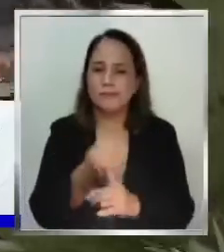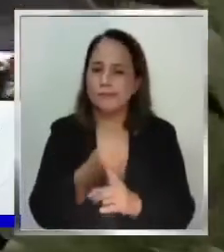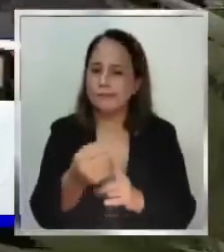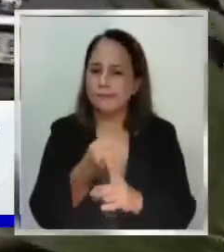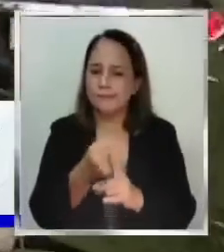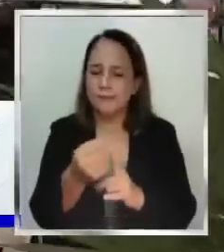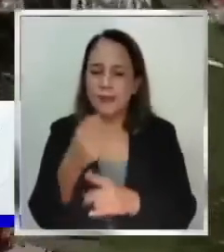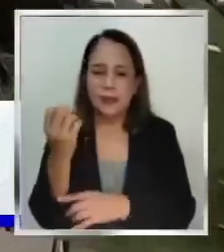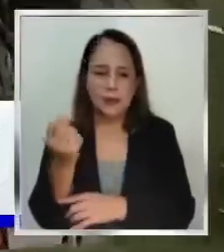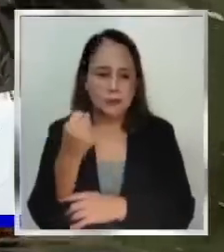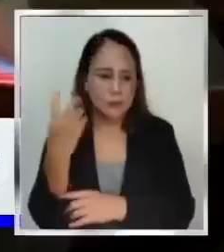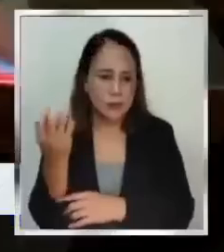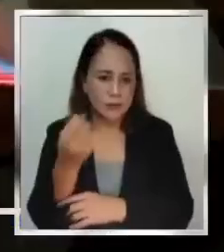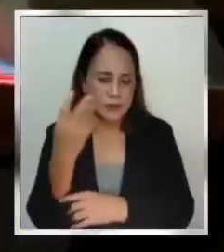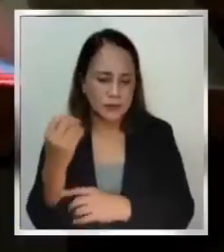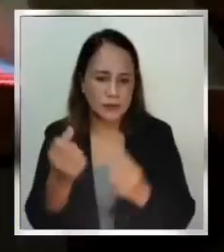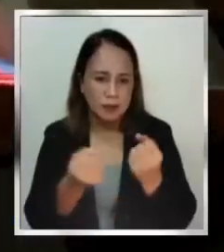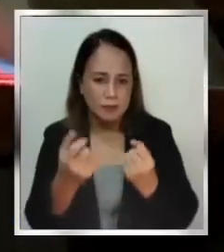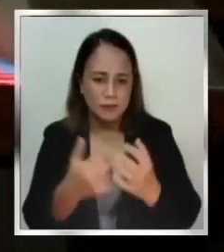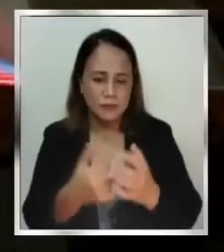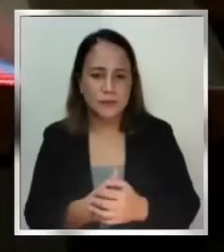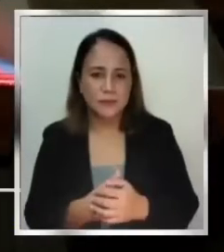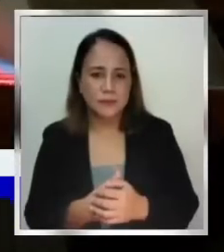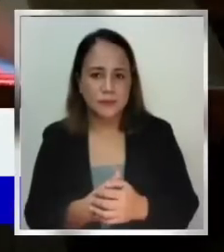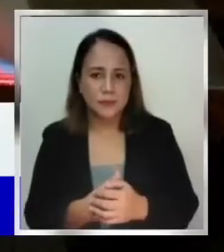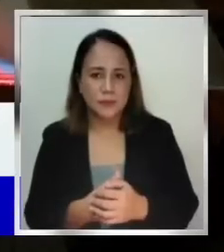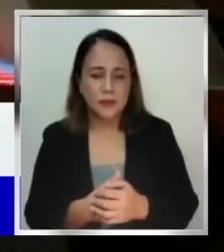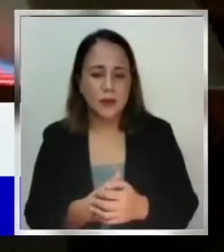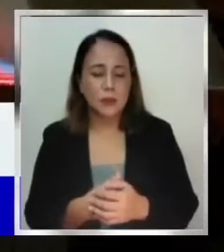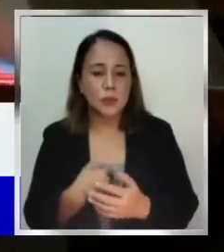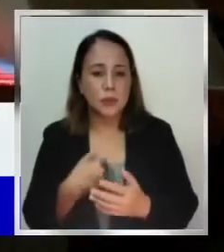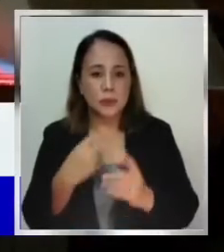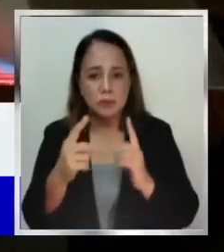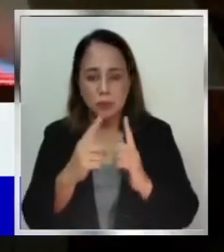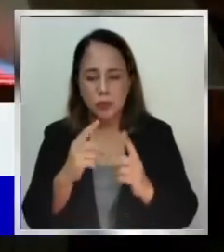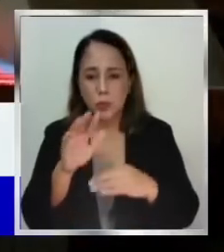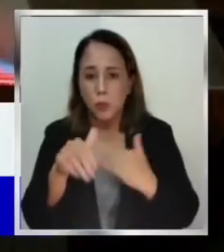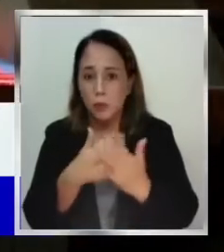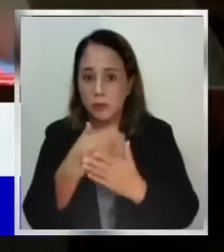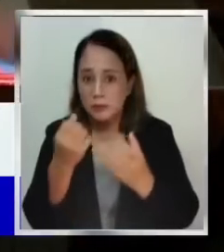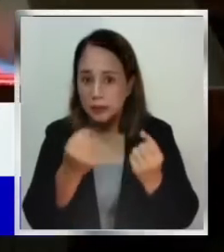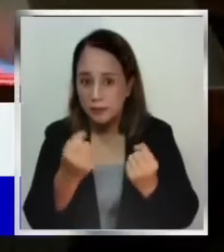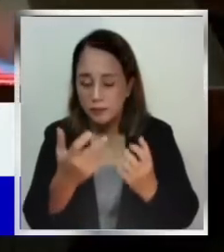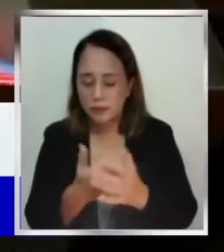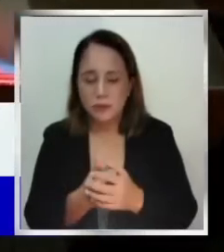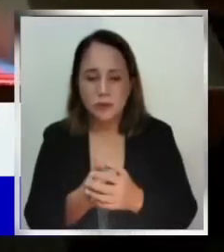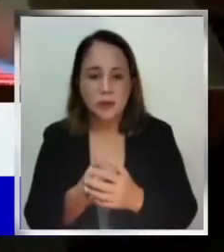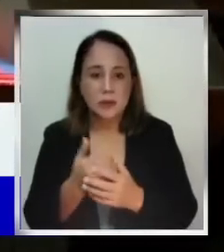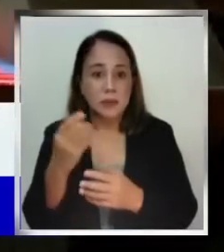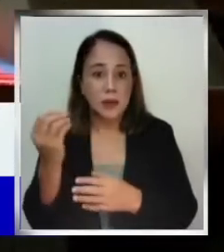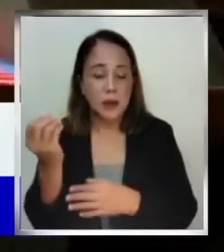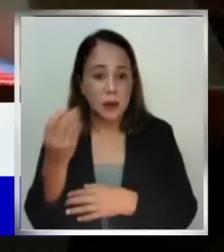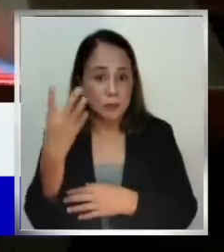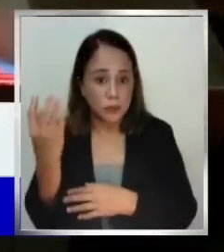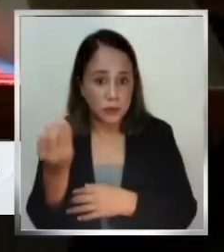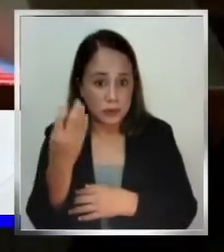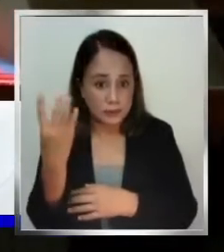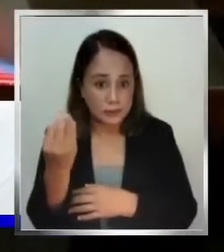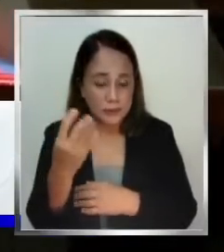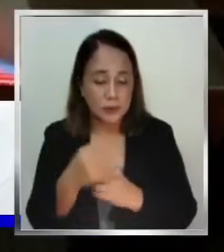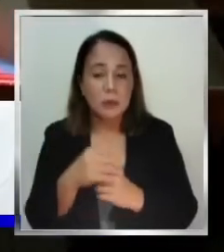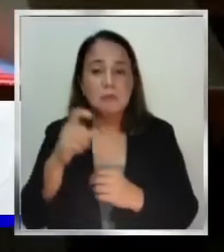sa mga ambulance driver. Makikiusap tayo sa lahat ng drivers ng mga ambulansya na